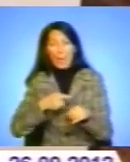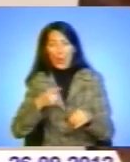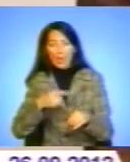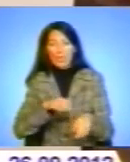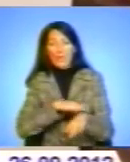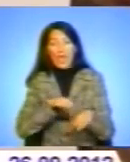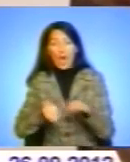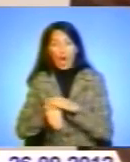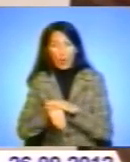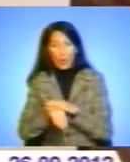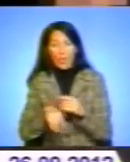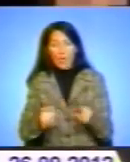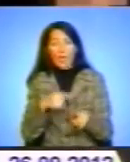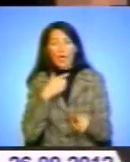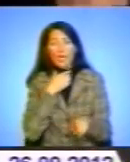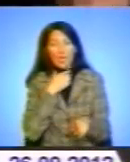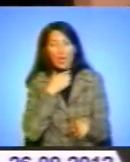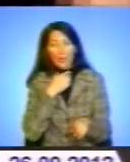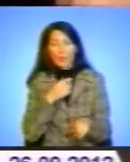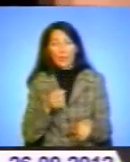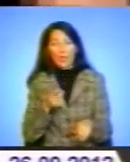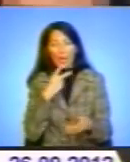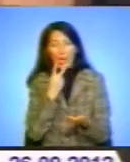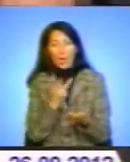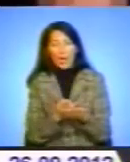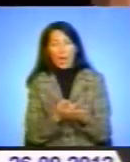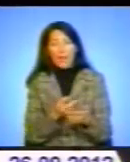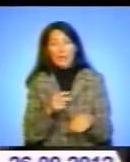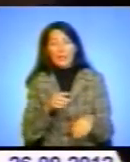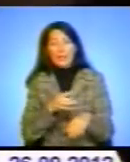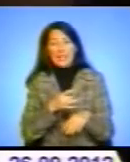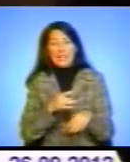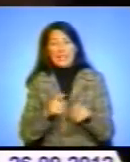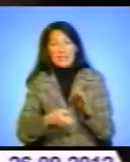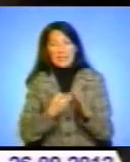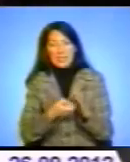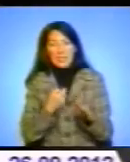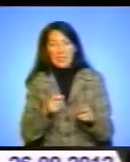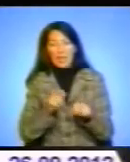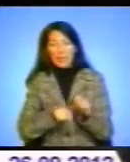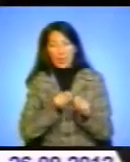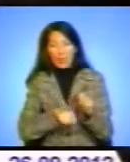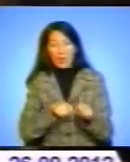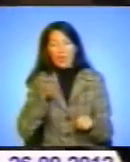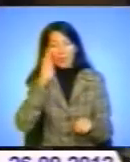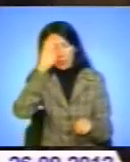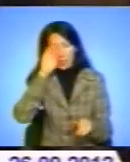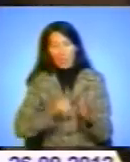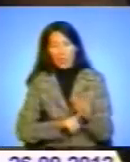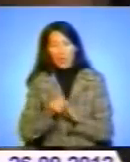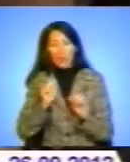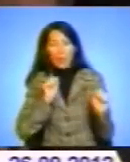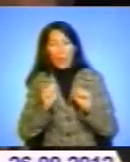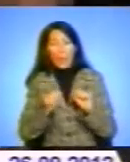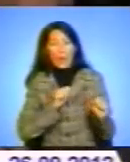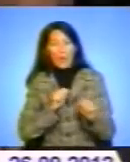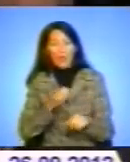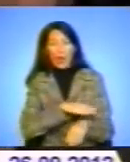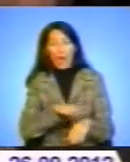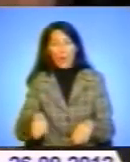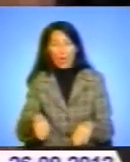та шиї. Як демонстрував на слідчому експерименті затриманий, спочатку бив руками і ногами. Жінка опору не чинила,